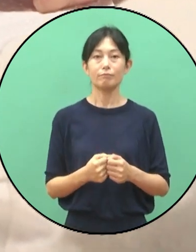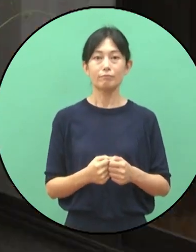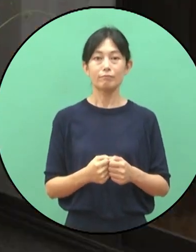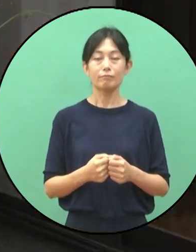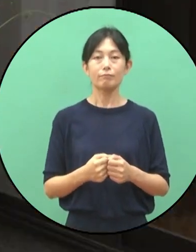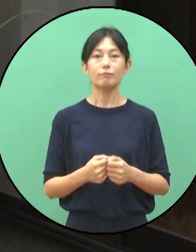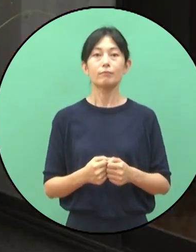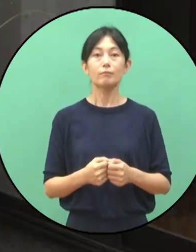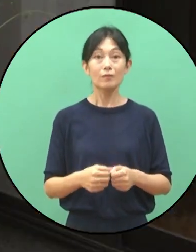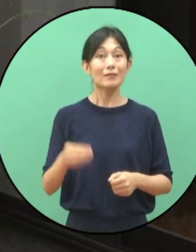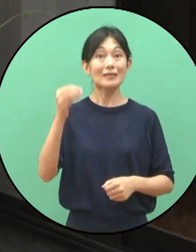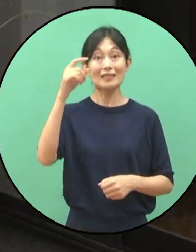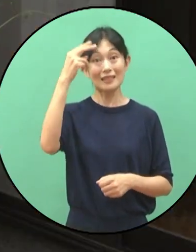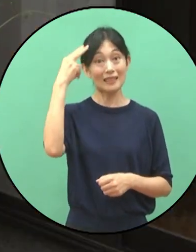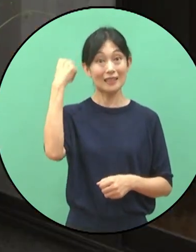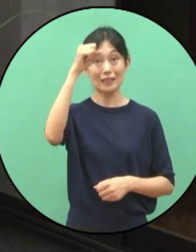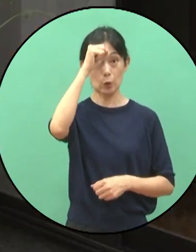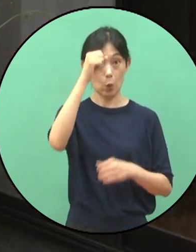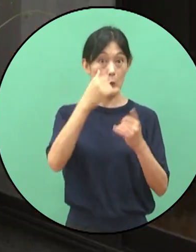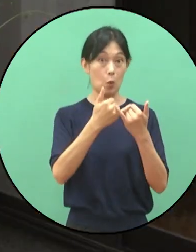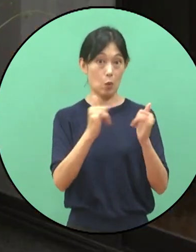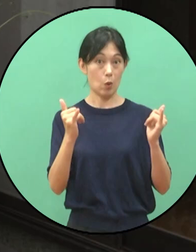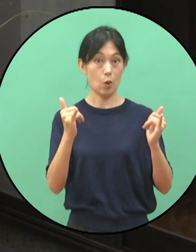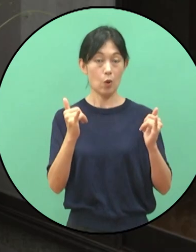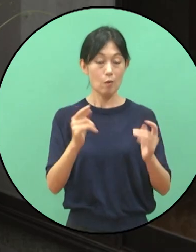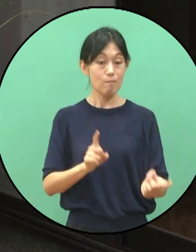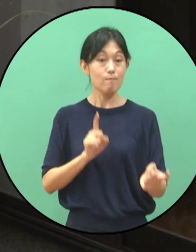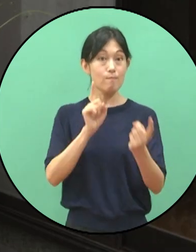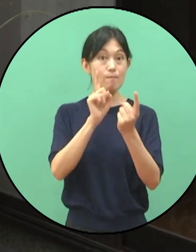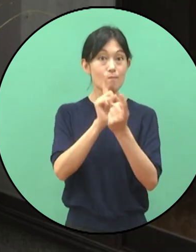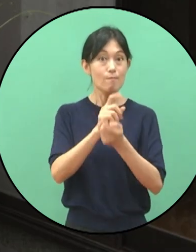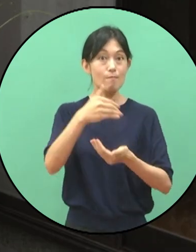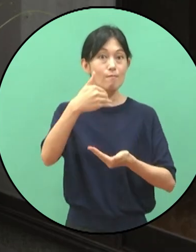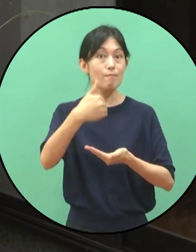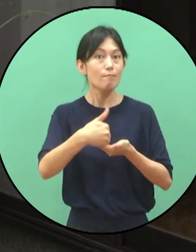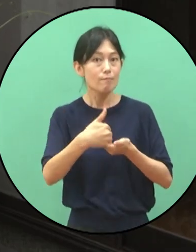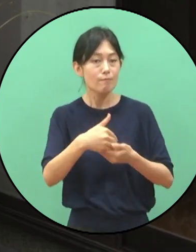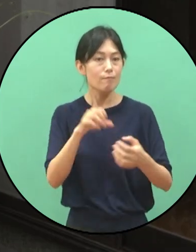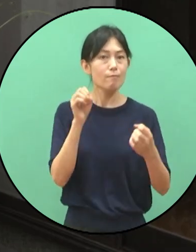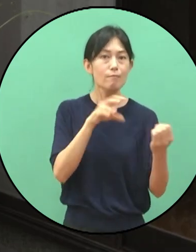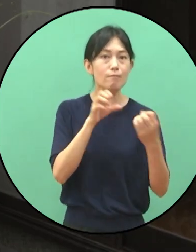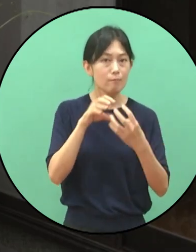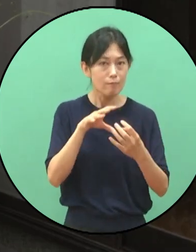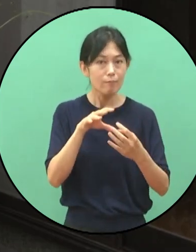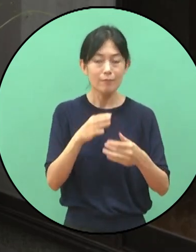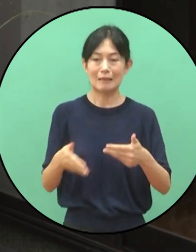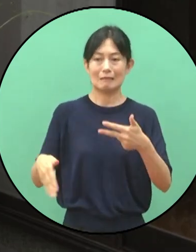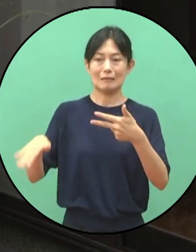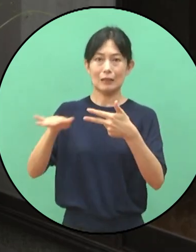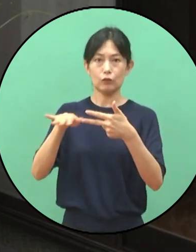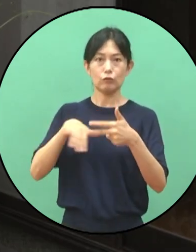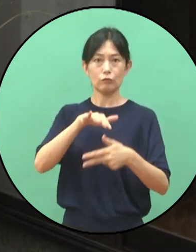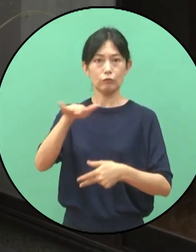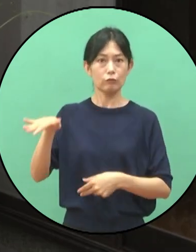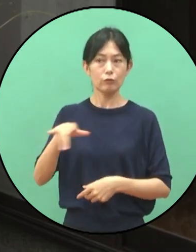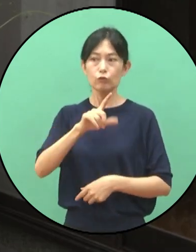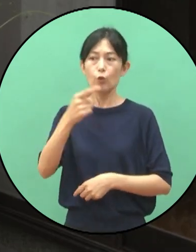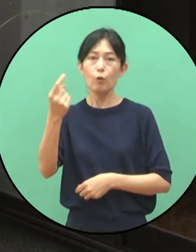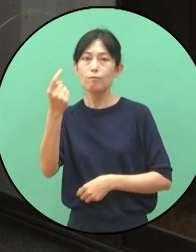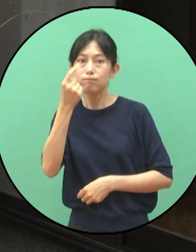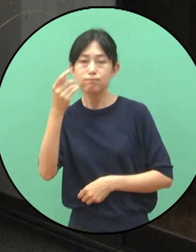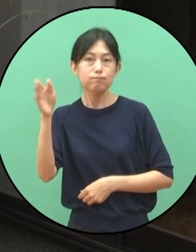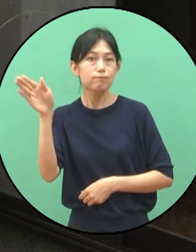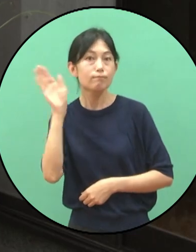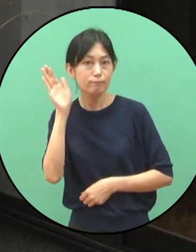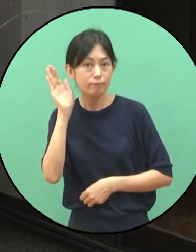認知症の方と直にお話ししたり、家族の方とか施設の方に、いろんなことを教えてもらって